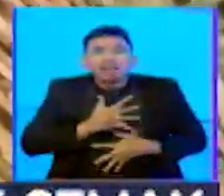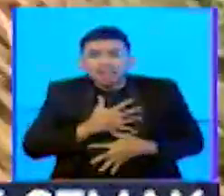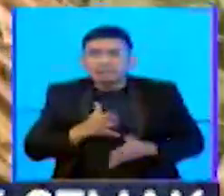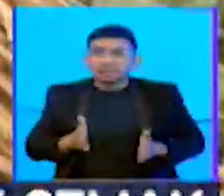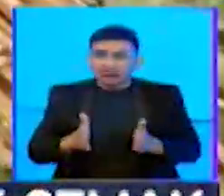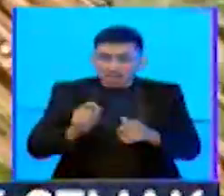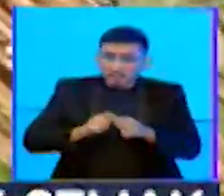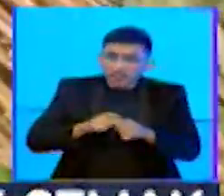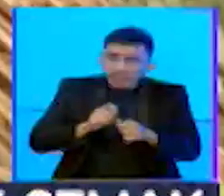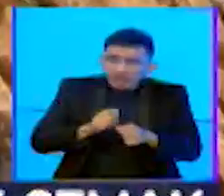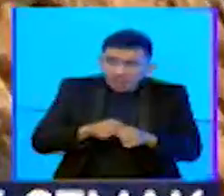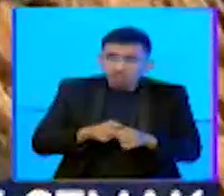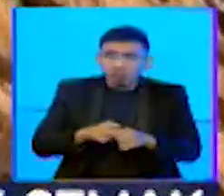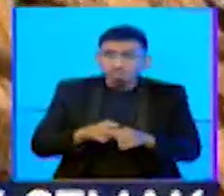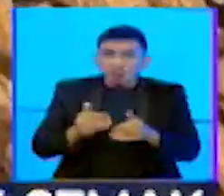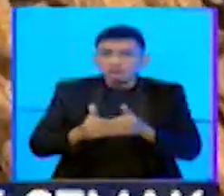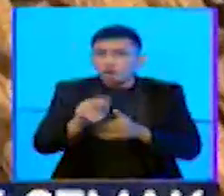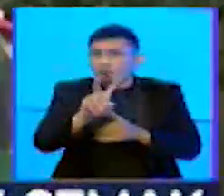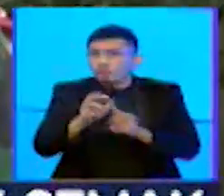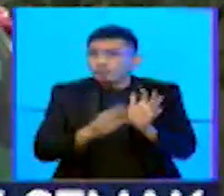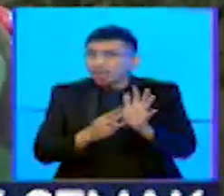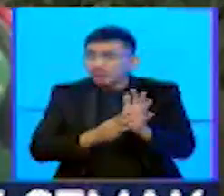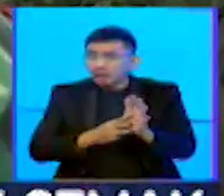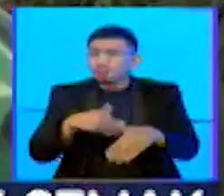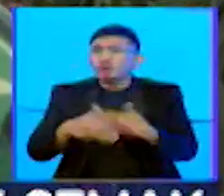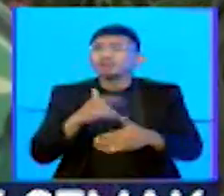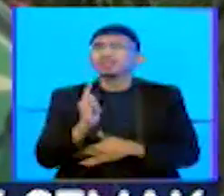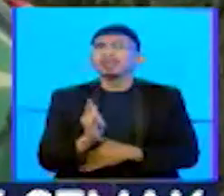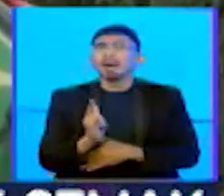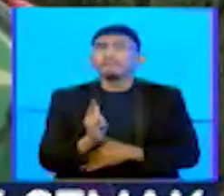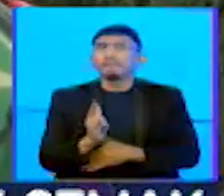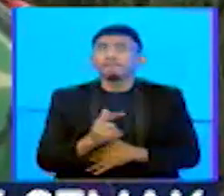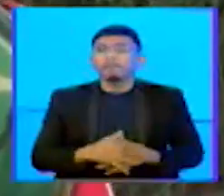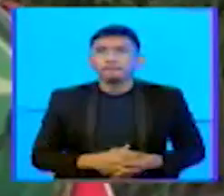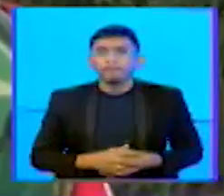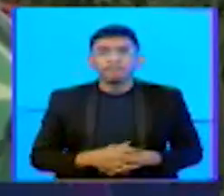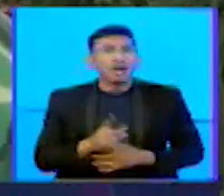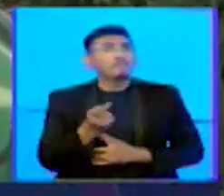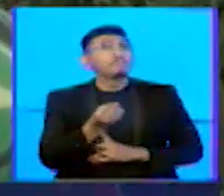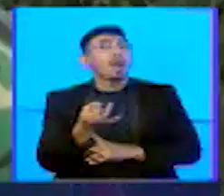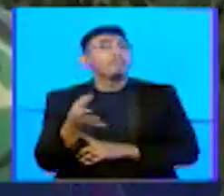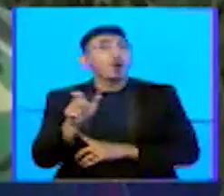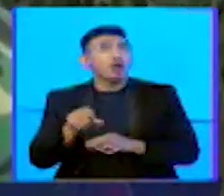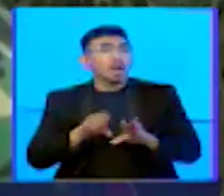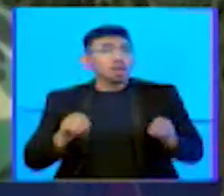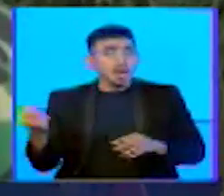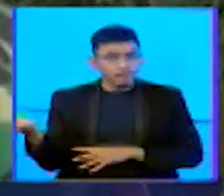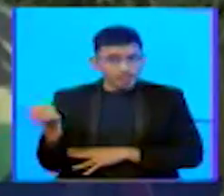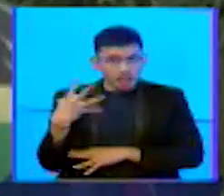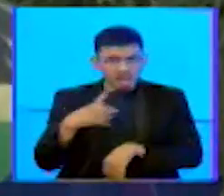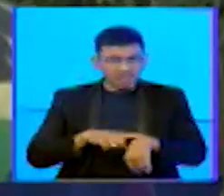lebih dari 2 km tetap akan berjalan. Ada beberapa yang mengatakan kalau sekitar jam 3 pagi